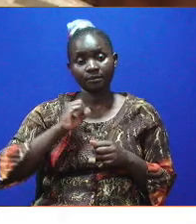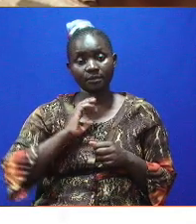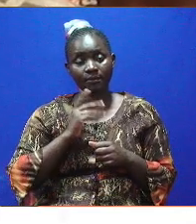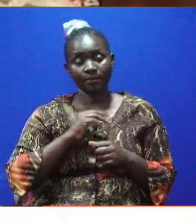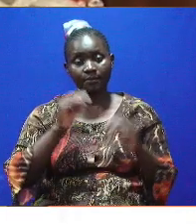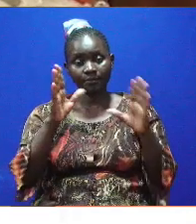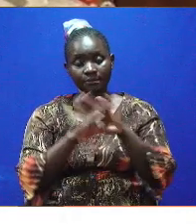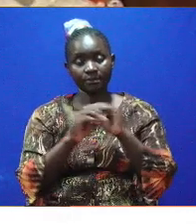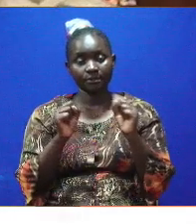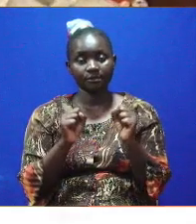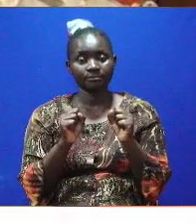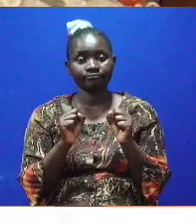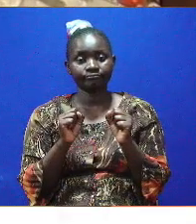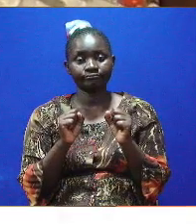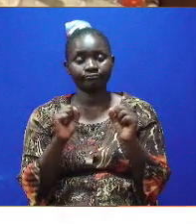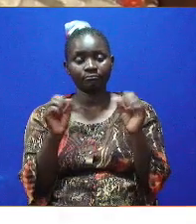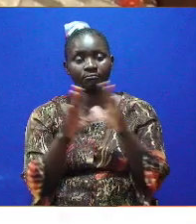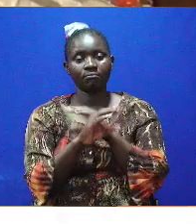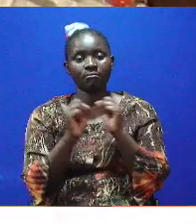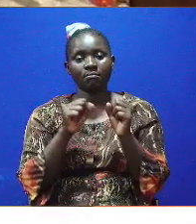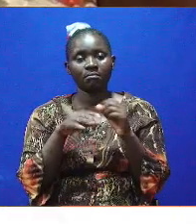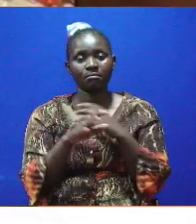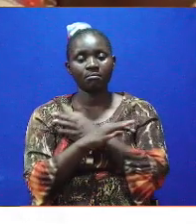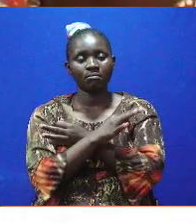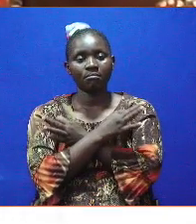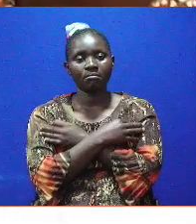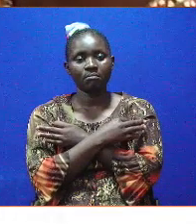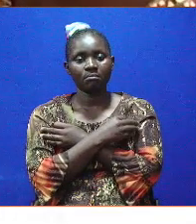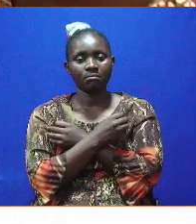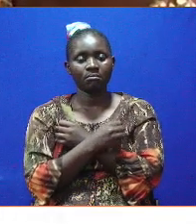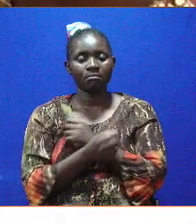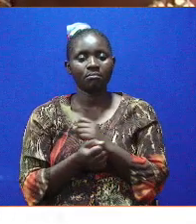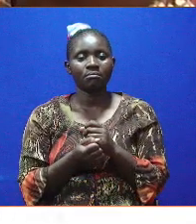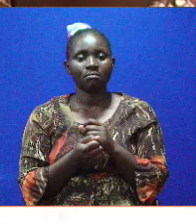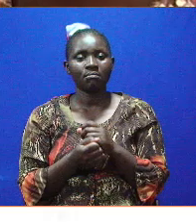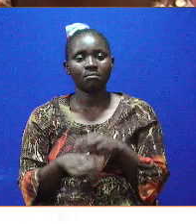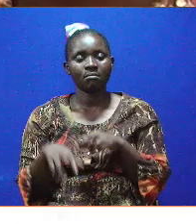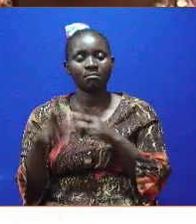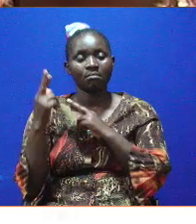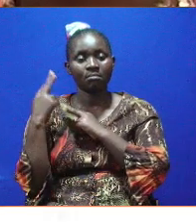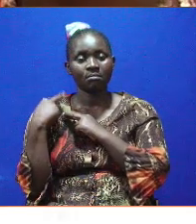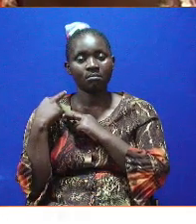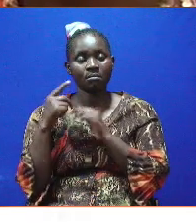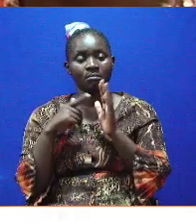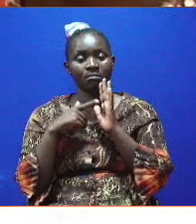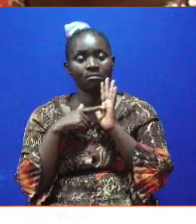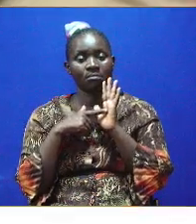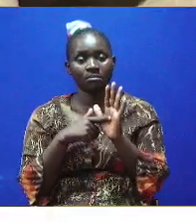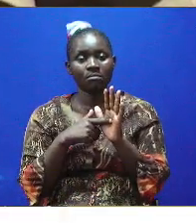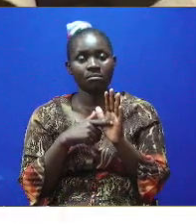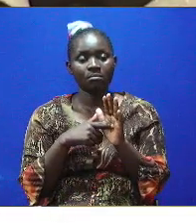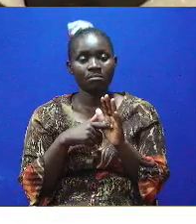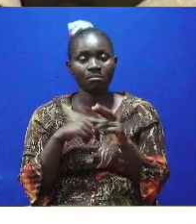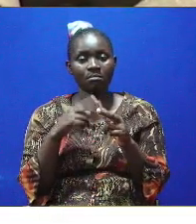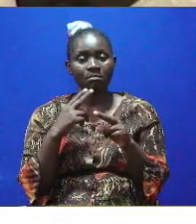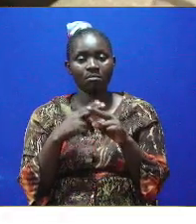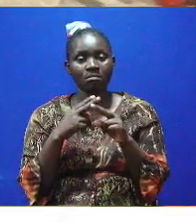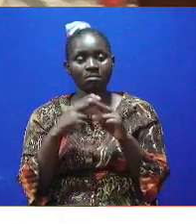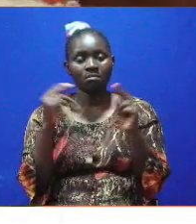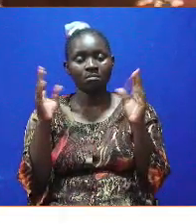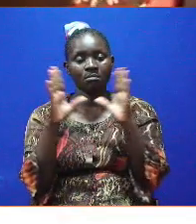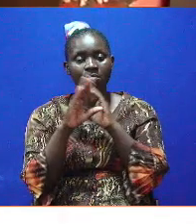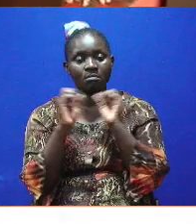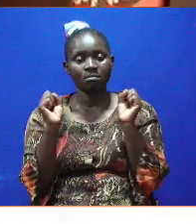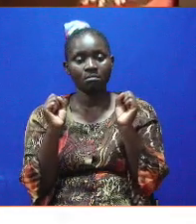e president ni ebanga no musani o ekerare ngana ire kirugo oikosi kino ani elieta liri ya presidency